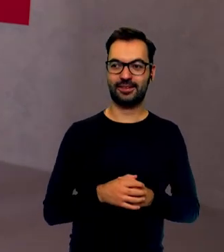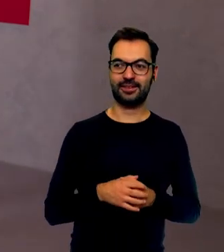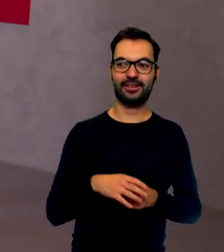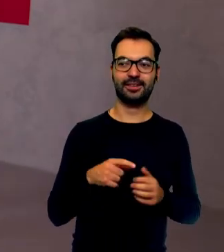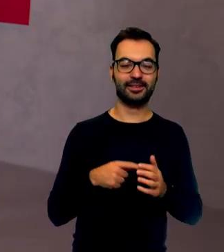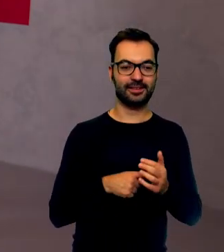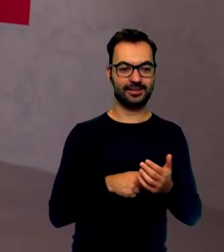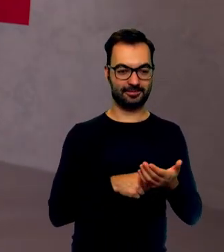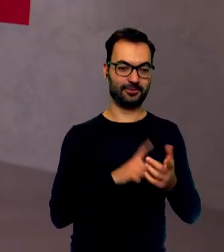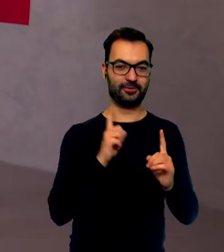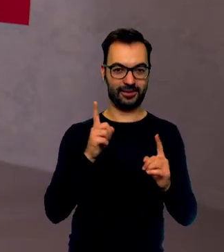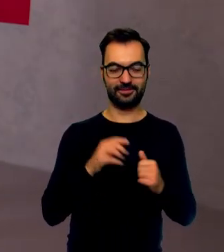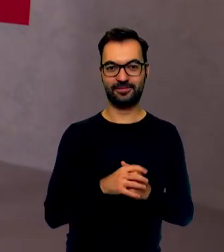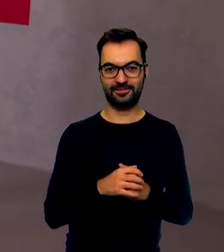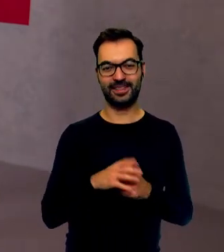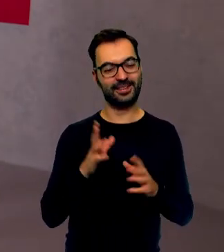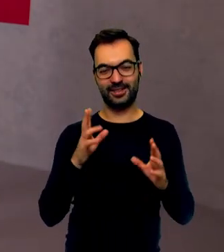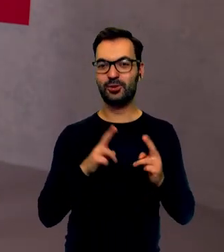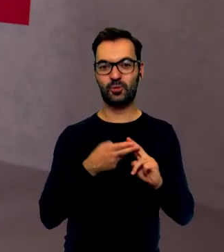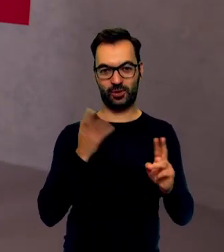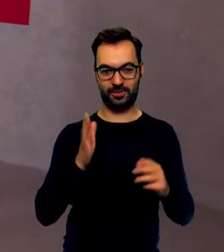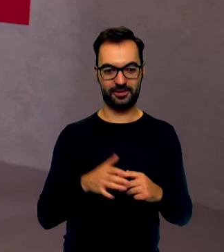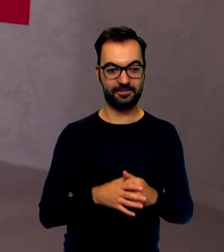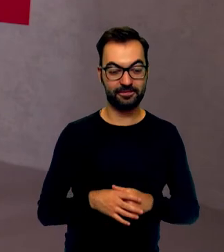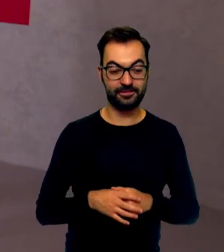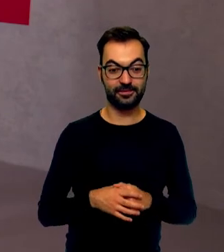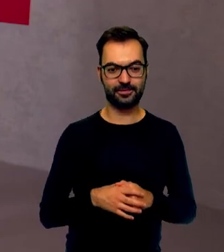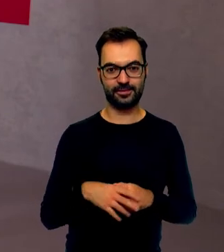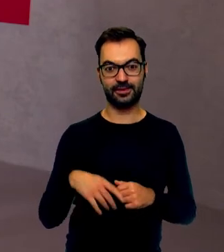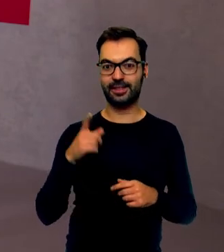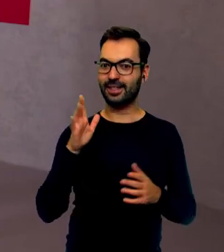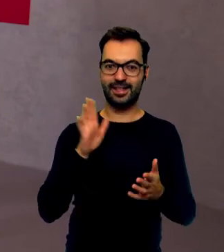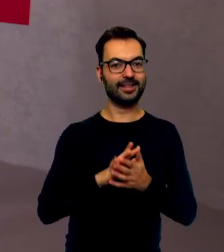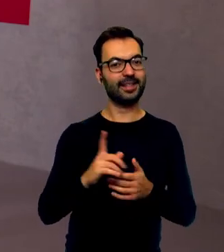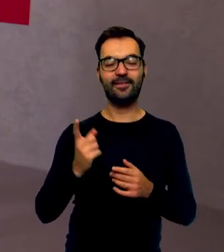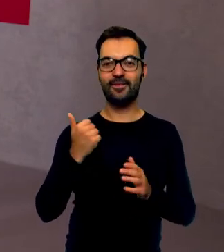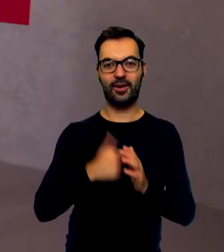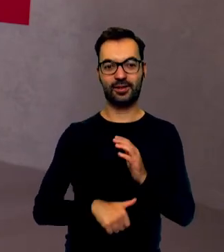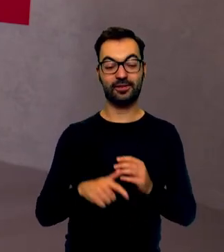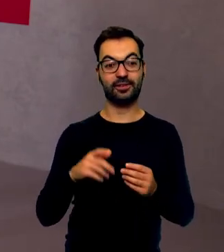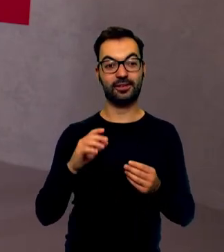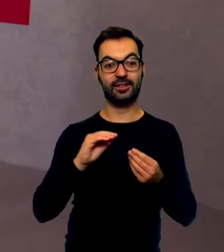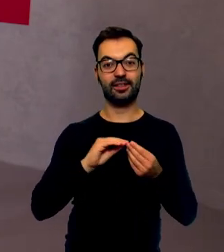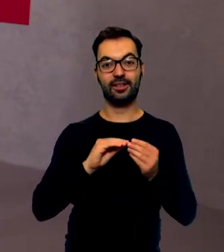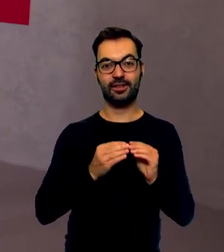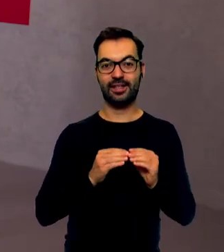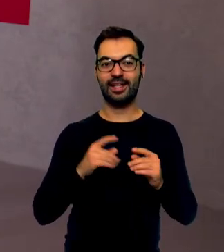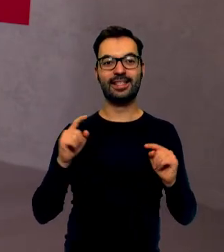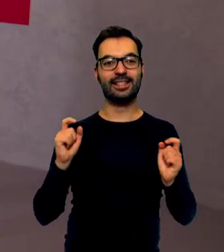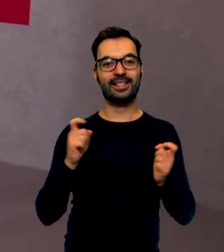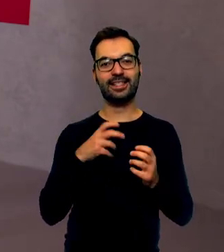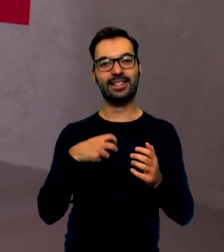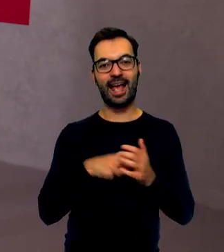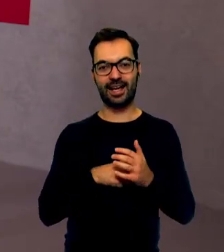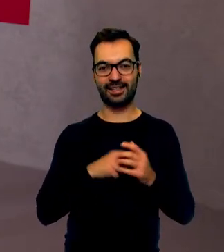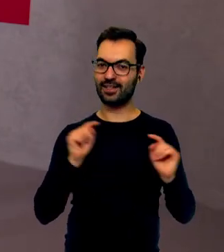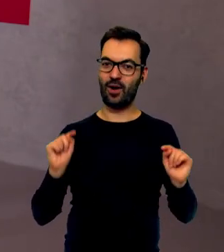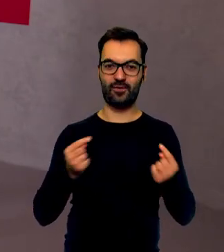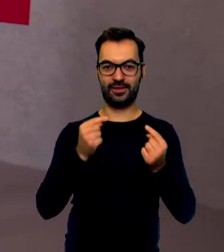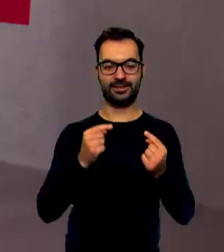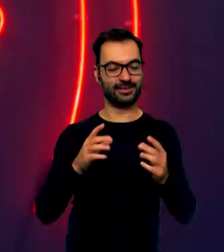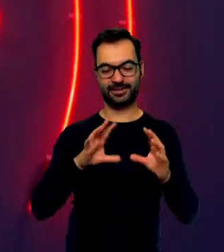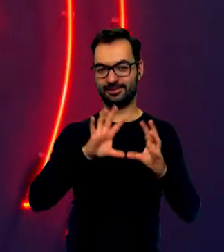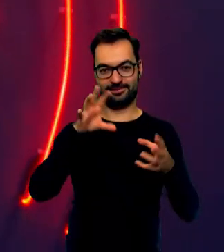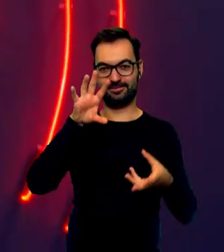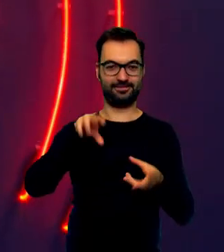to posłuchaj, tak teraz taki lukier się poleje. No. Jest jedyny w swoim rodzaju, złożoność cech paradoksalnych, które łączą się w